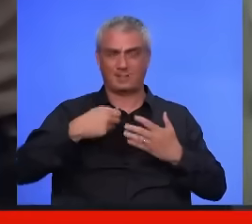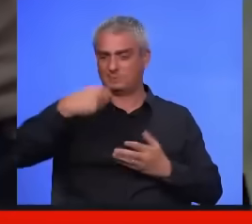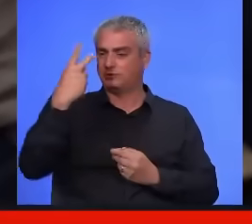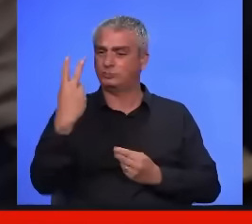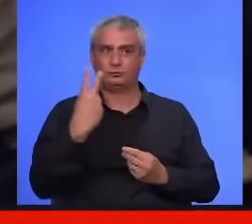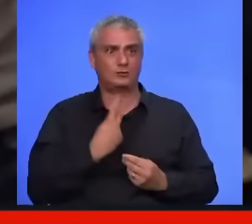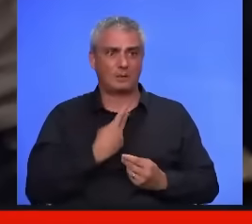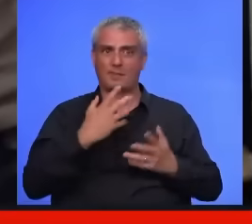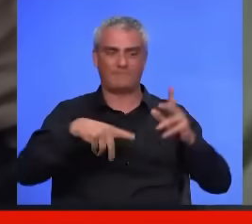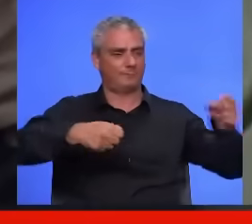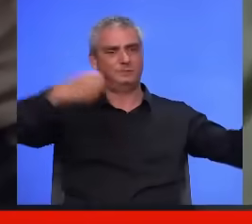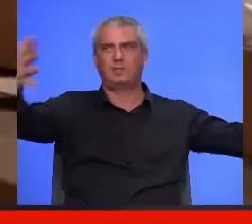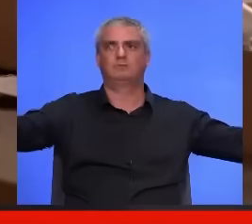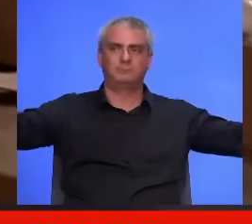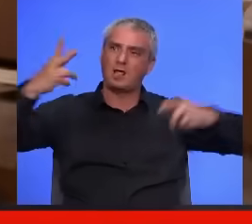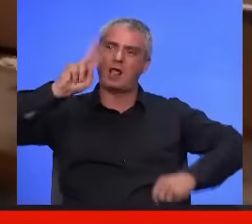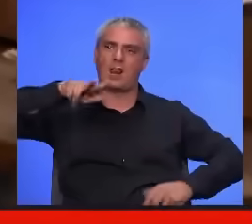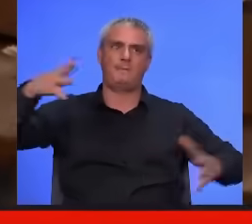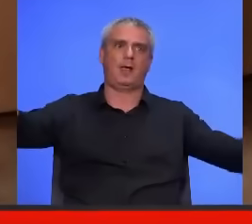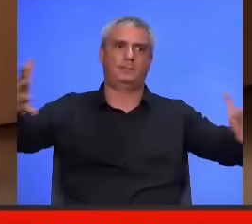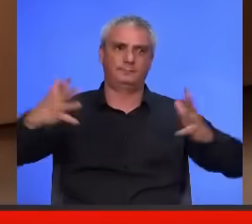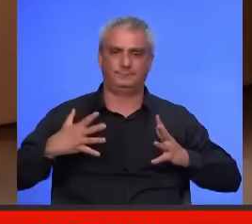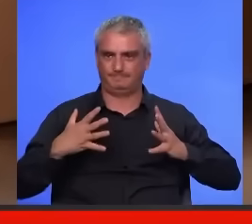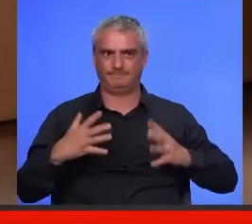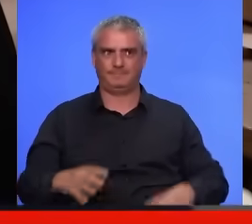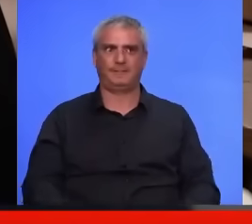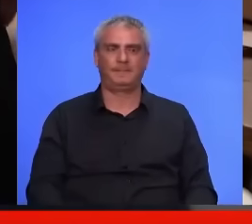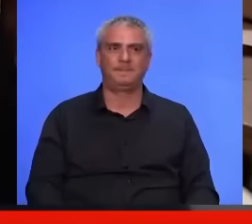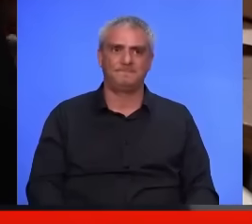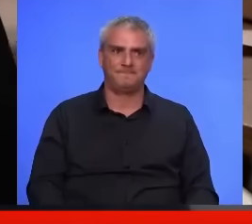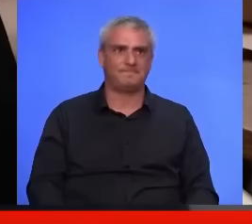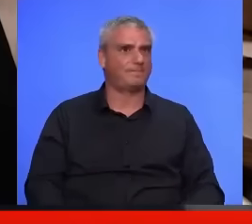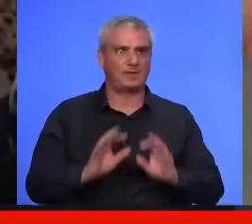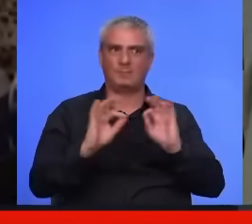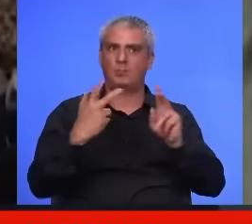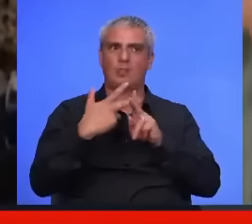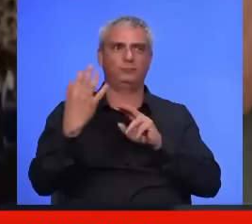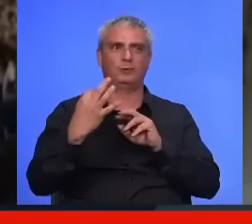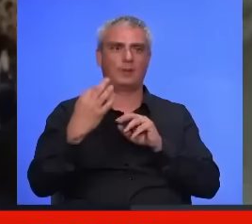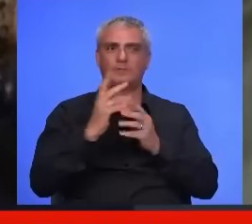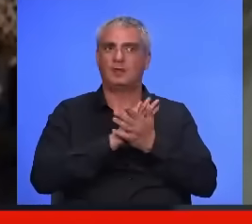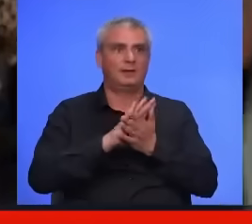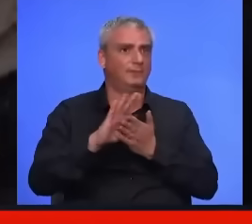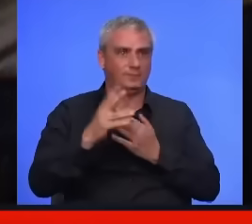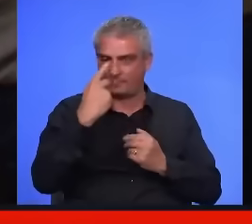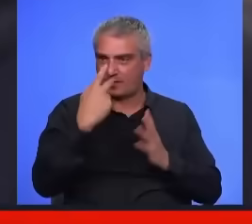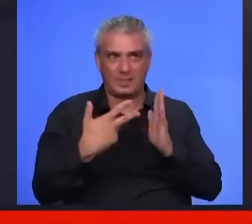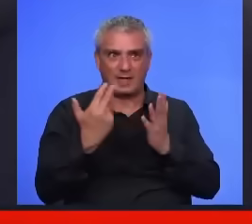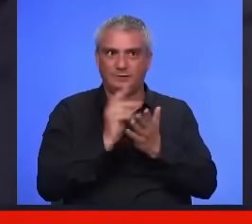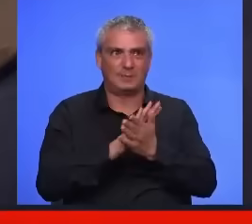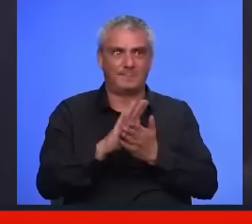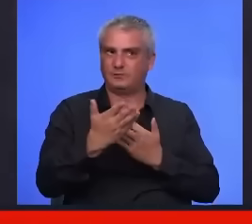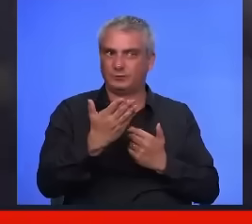שתיים לשקית לשקיות של 2000 מעולה מושלם זה פשוט בוא אראה לך כמה פשוט